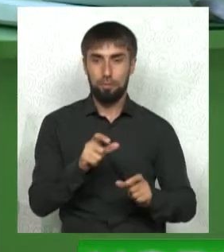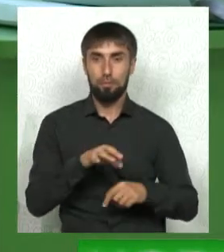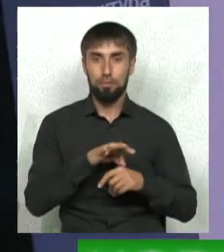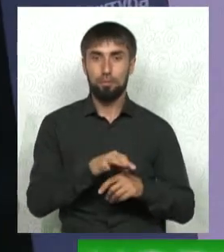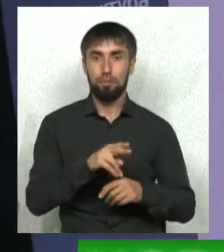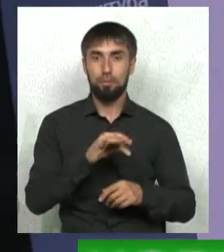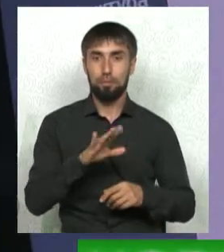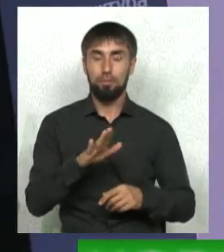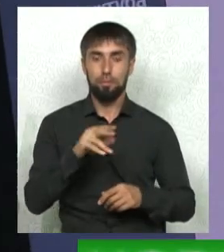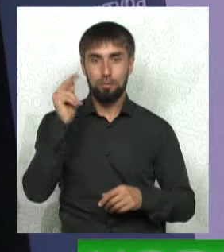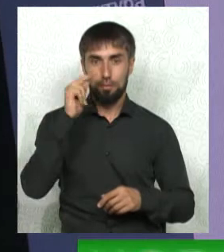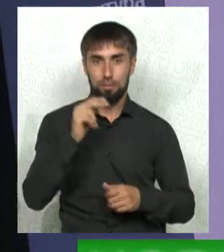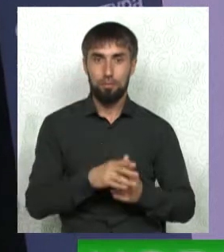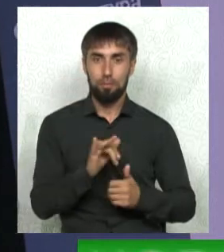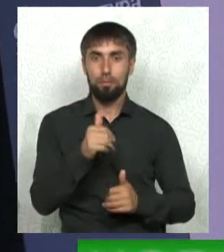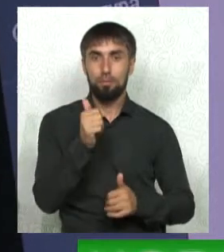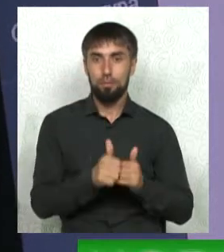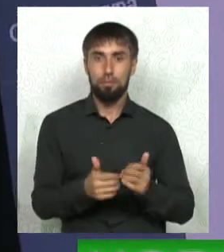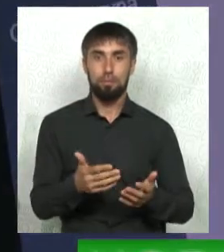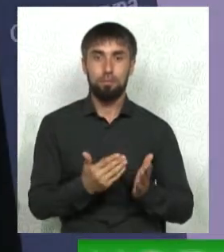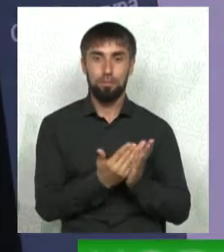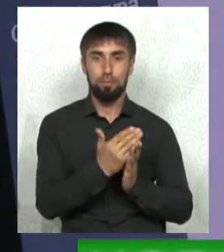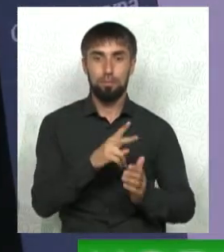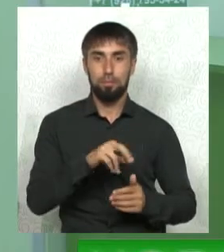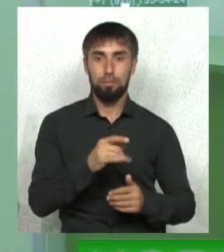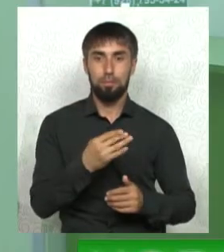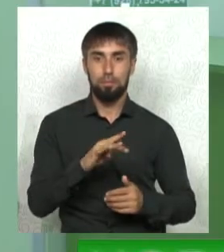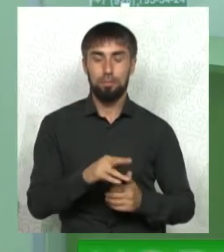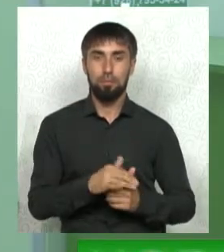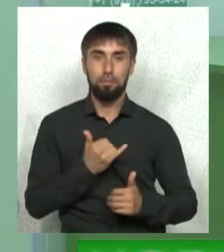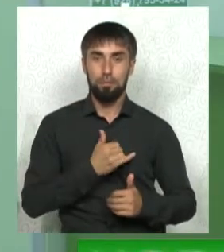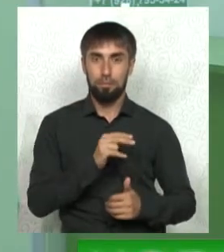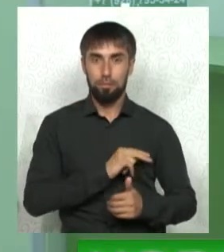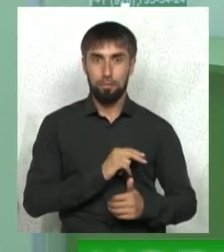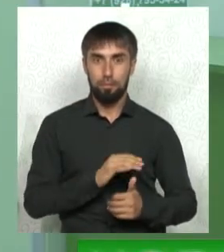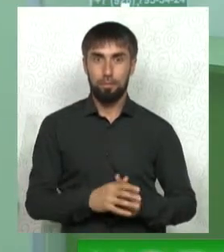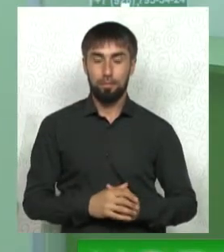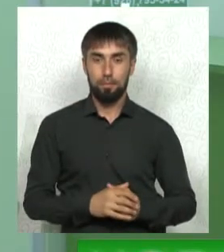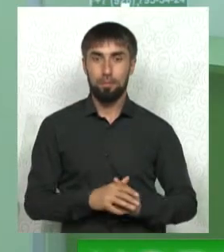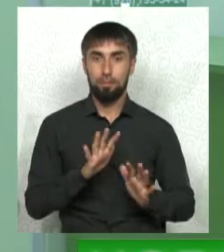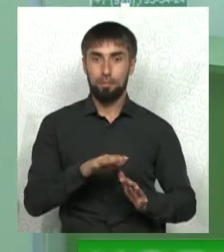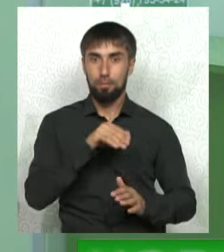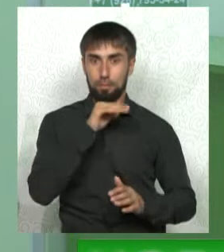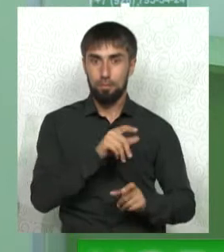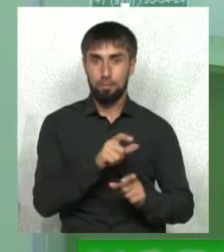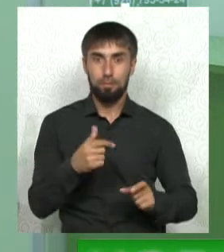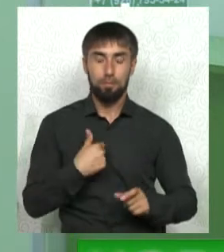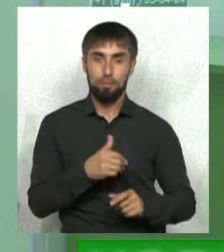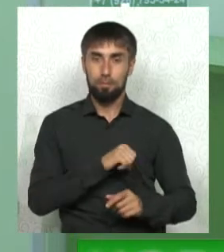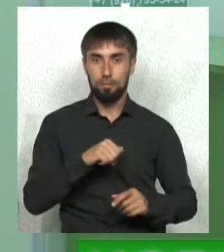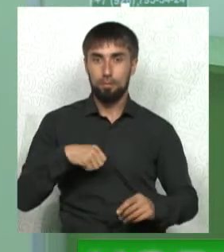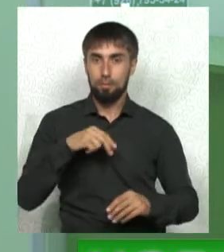проходят корпоративное обучение и регулярно повышают квалификацию. У нас работают только профессионалы. Мы сами